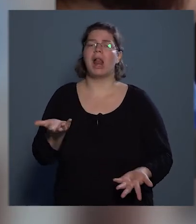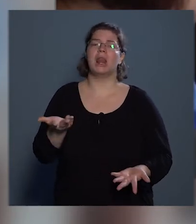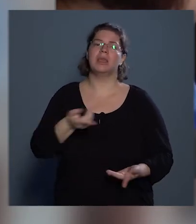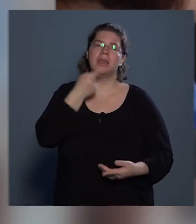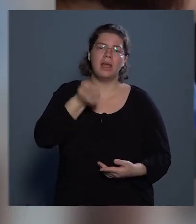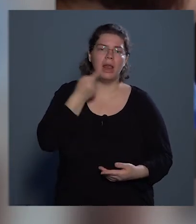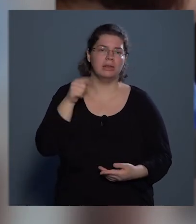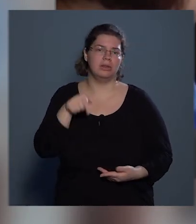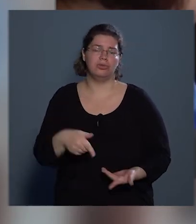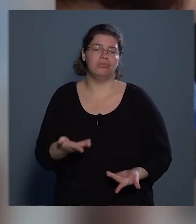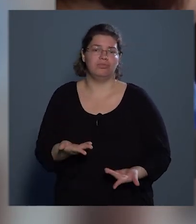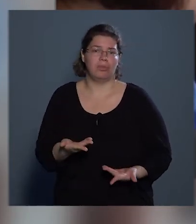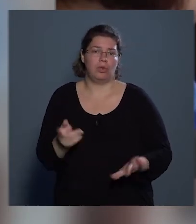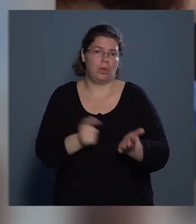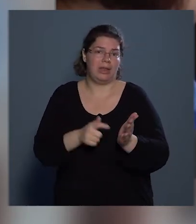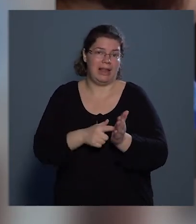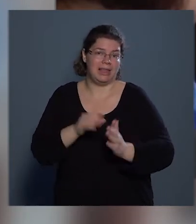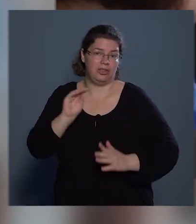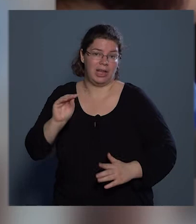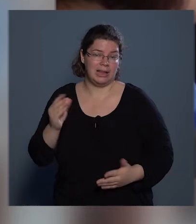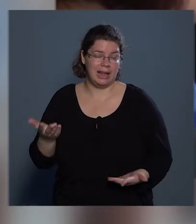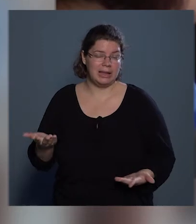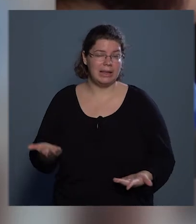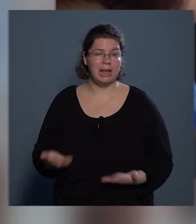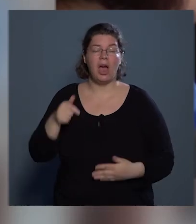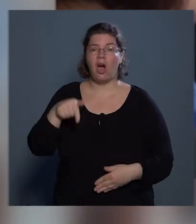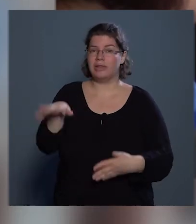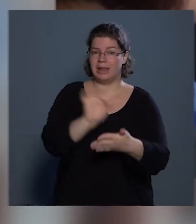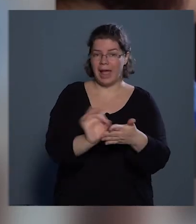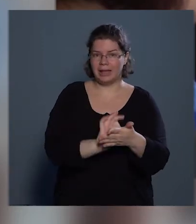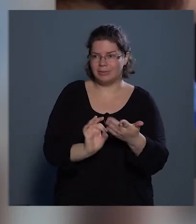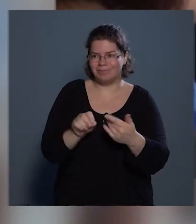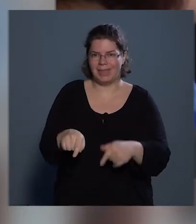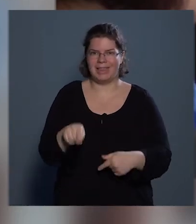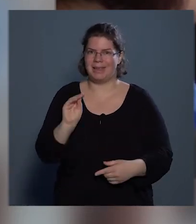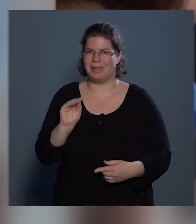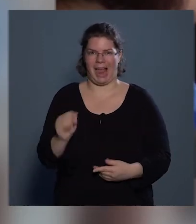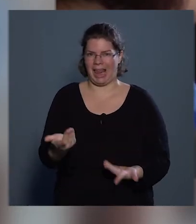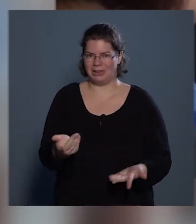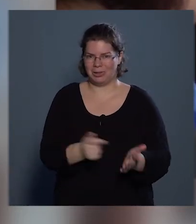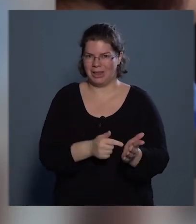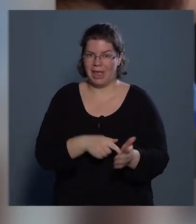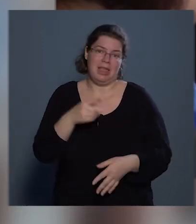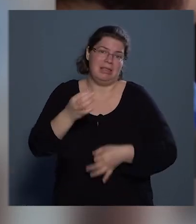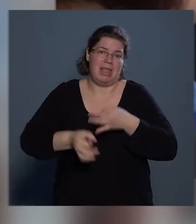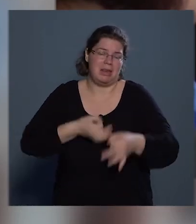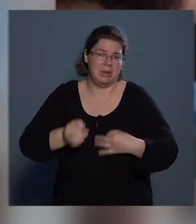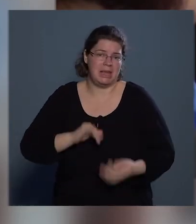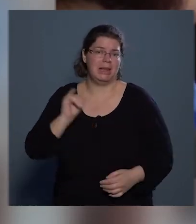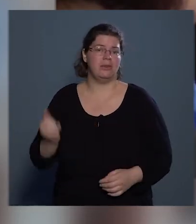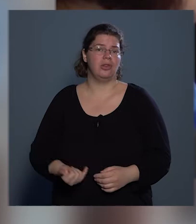kijelentések azok kötelezettséget jelentenének, tehát azt leírni, hogy ezek nem jelentenek kötelezettséget, ez természetes, és ennek